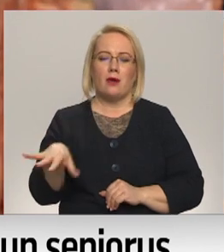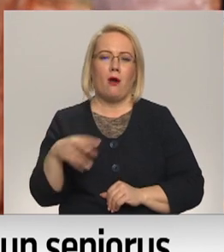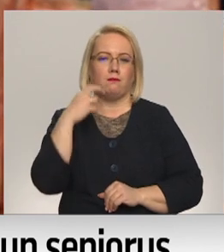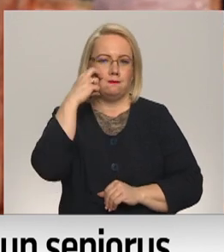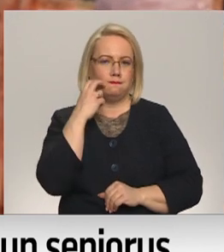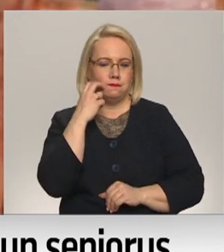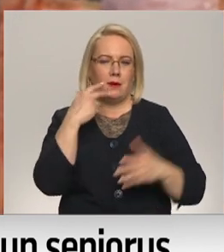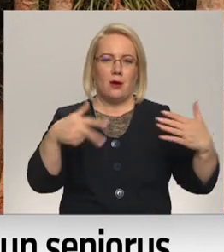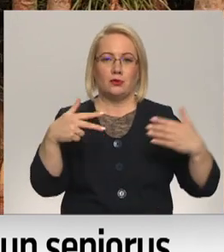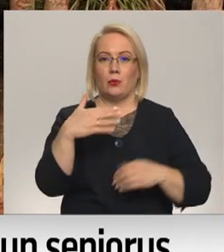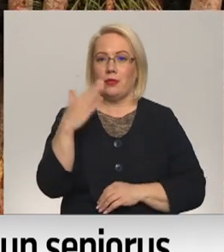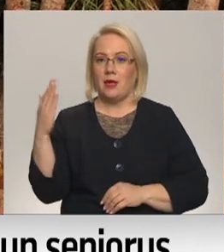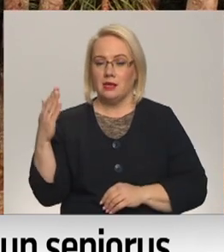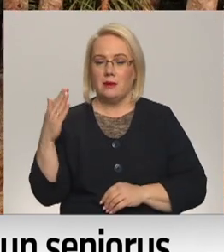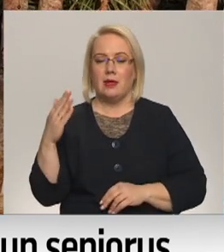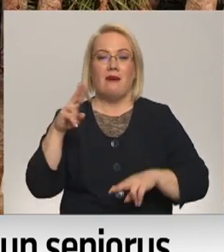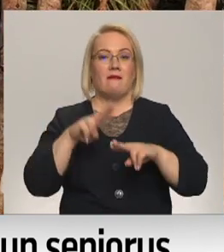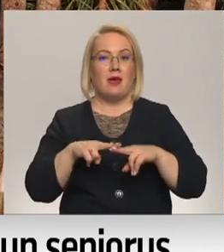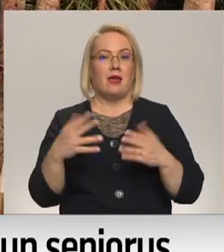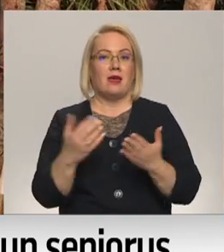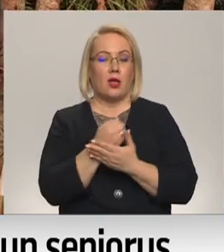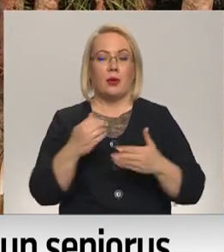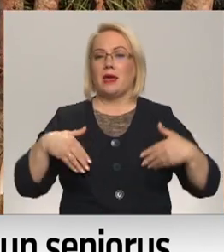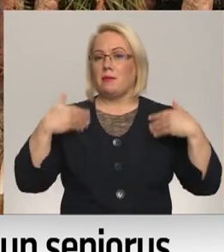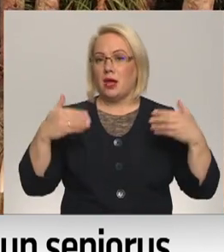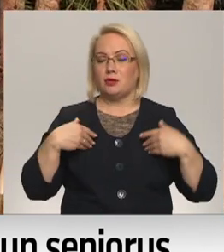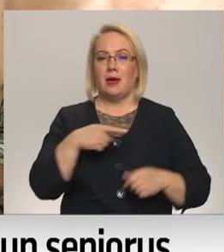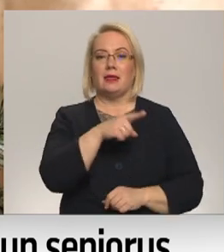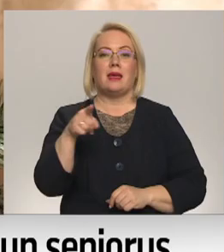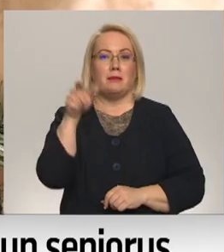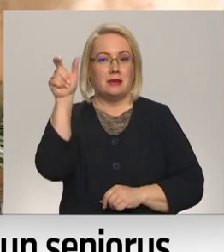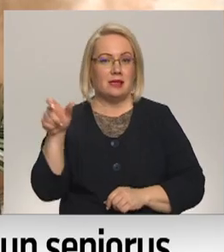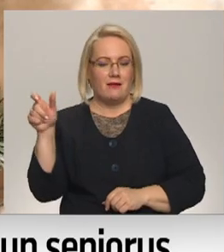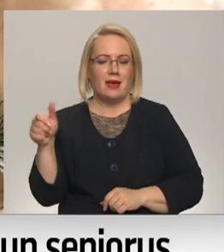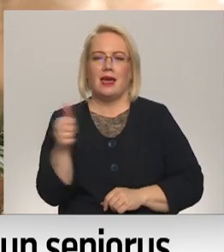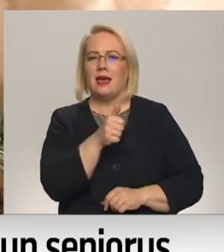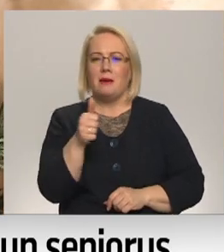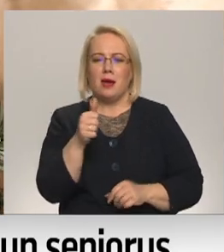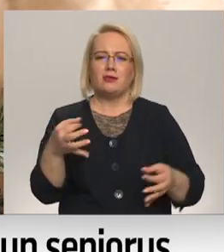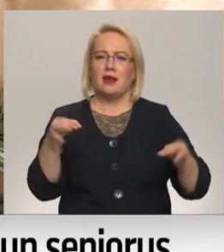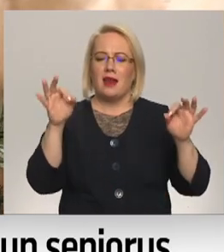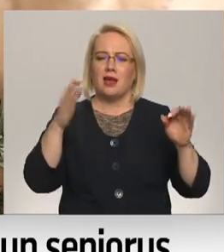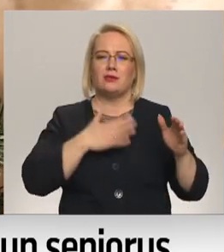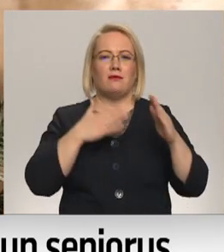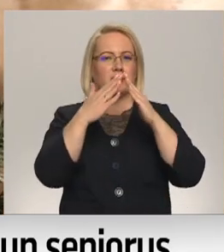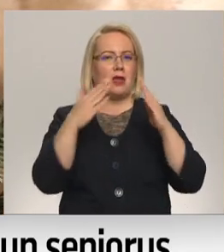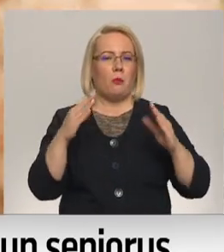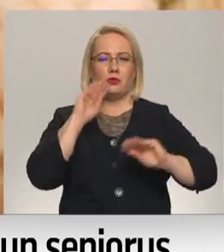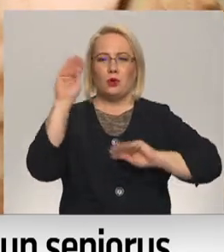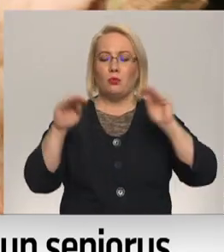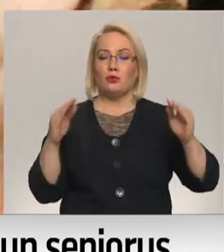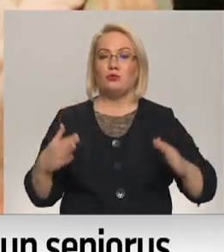saucams no 80. Vieta jāatrod arī iepriecinājumiem tiem ļaudīm, kuri īpaši grēzni savus namus sapostuši